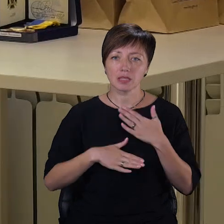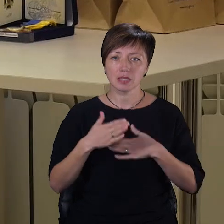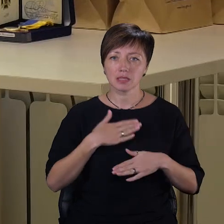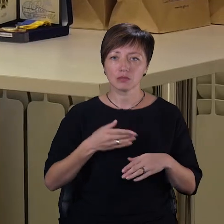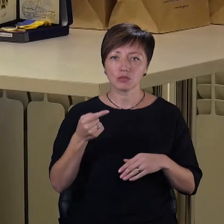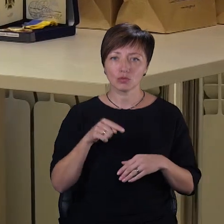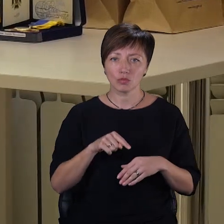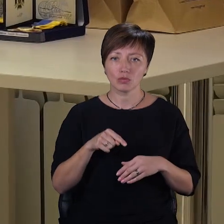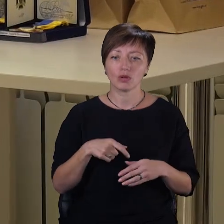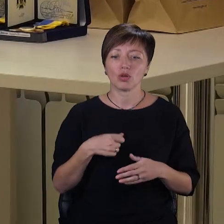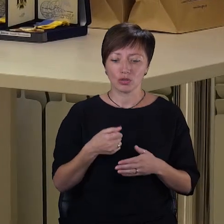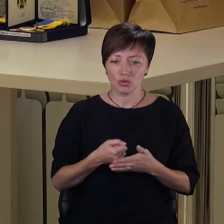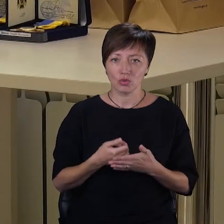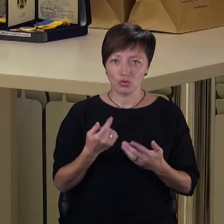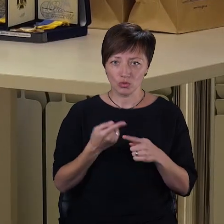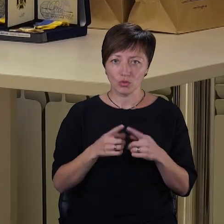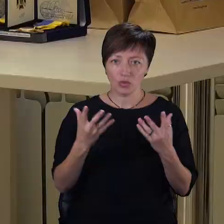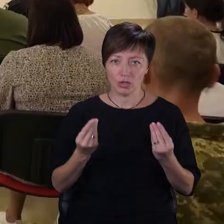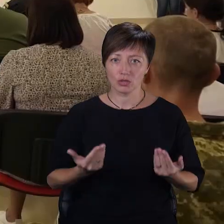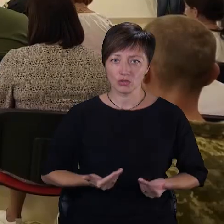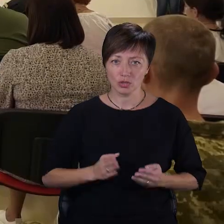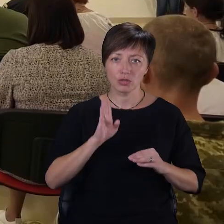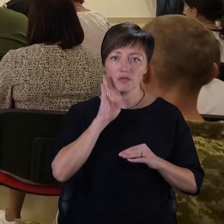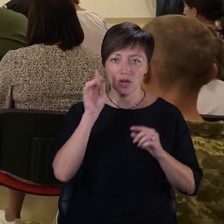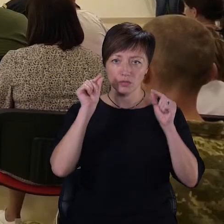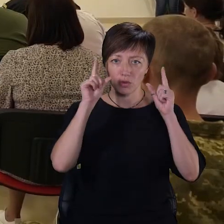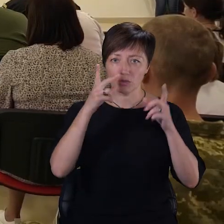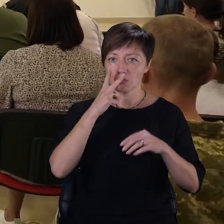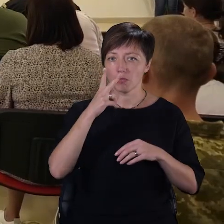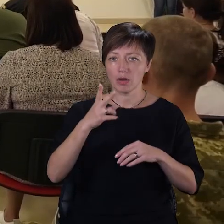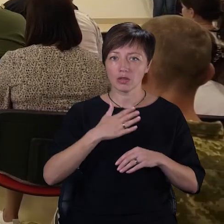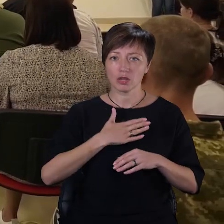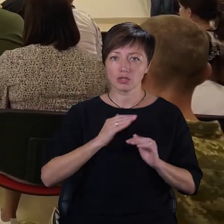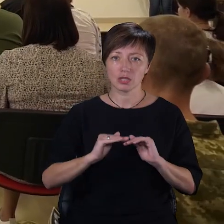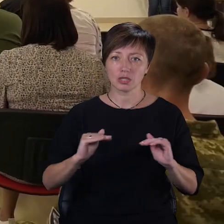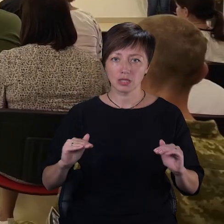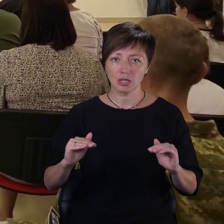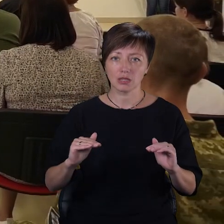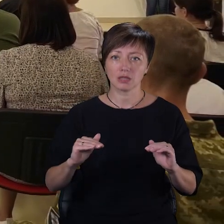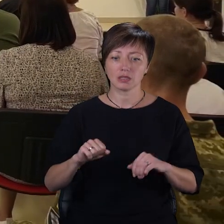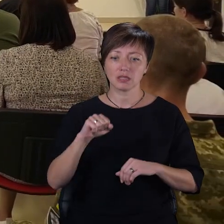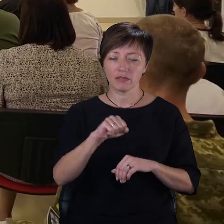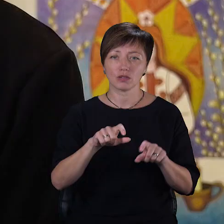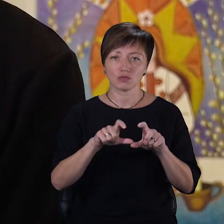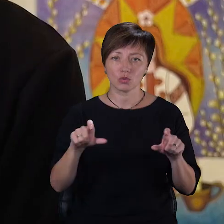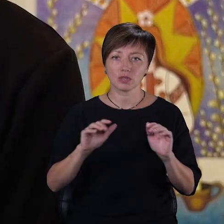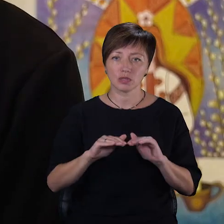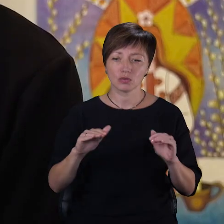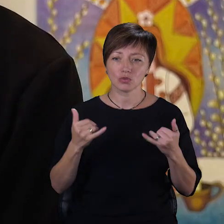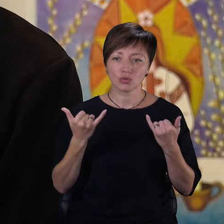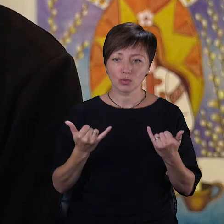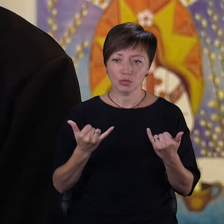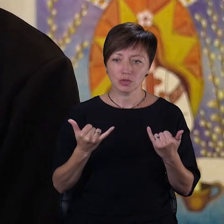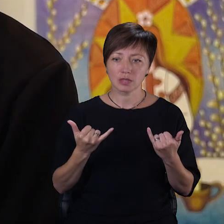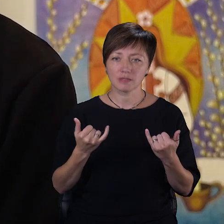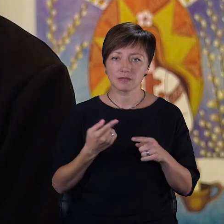ми дожили до цього дня, що ми прокинулись вранці, побачили наших дітей, завели наших дітей в школи, в садочки. І сьогодні,